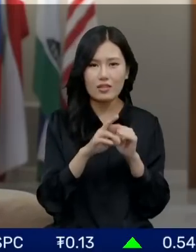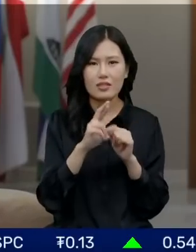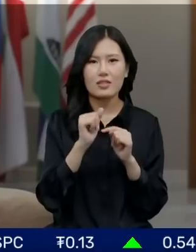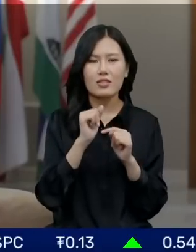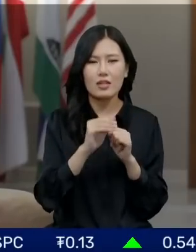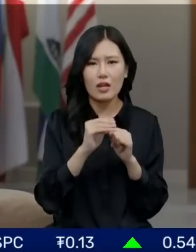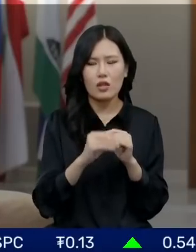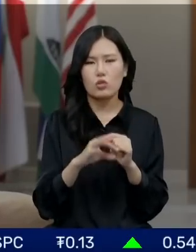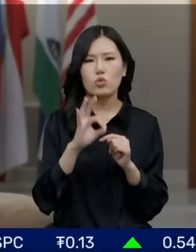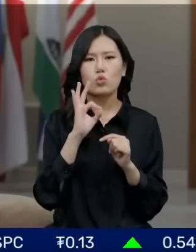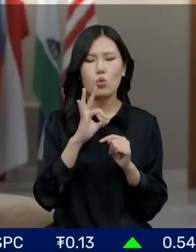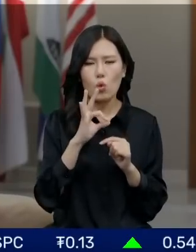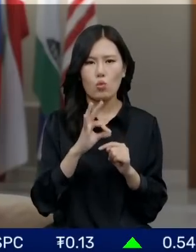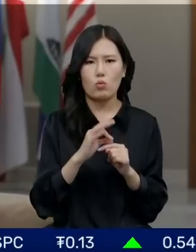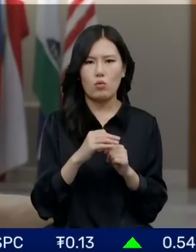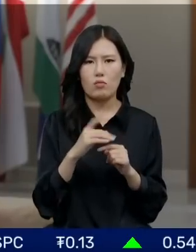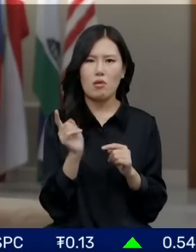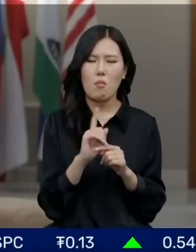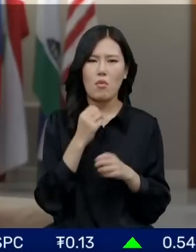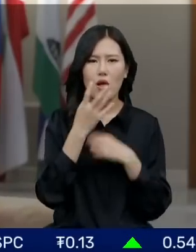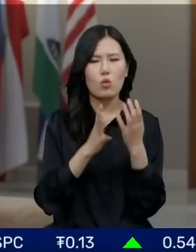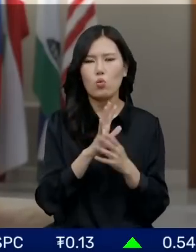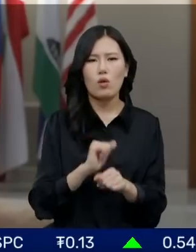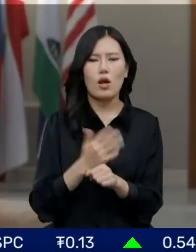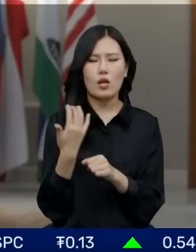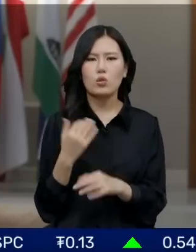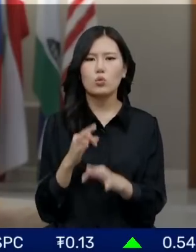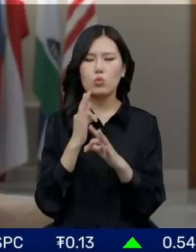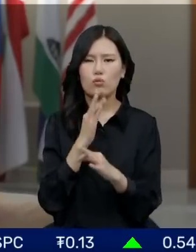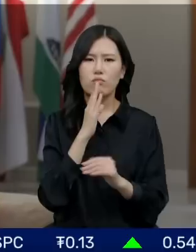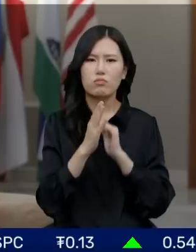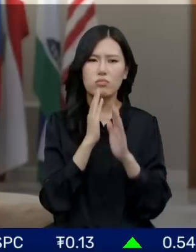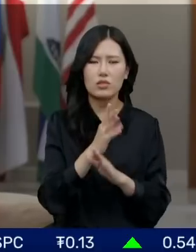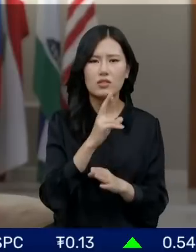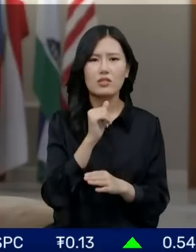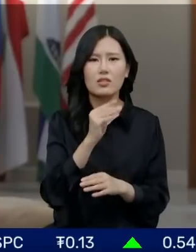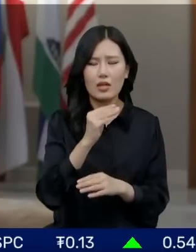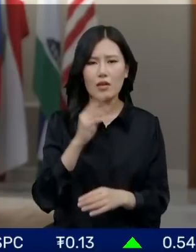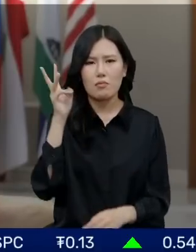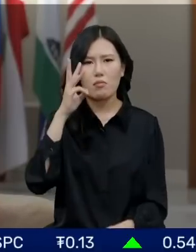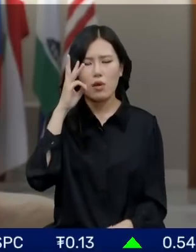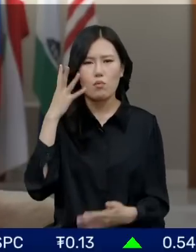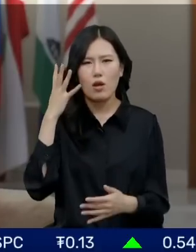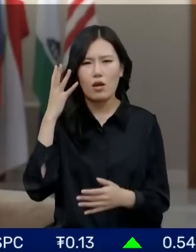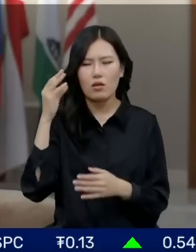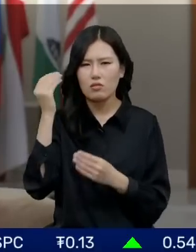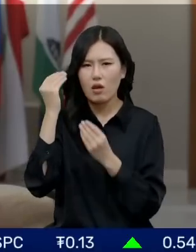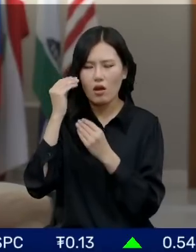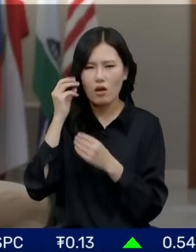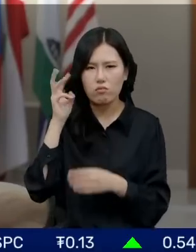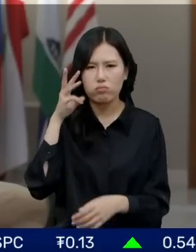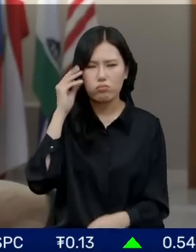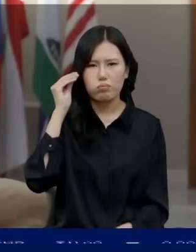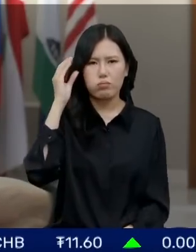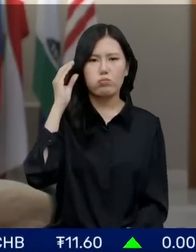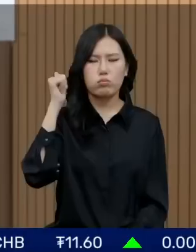бүтээлтэйгээр шүүмжлэлтэйгээр бөгөөд хариуцлагатайгаар эдлэх тухай ийм одоо мэдлэг чадвар сэтгэн бодох арга барилыг зааж өгдөг ийм